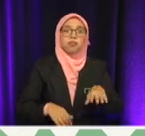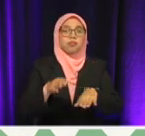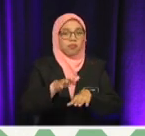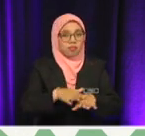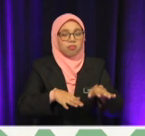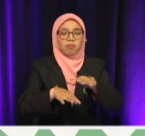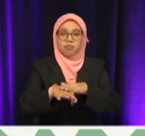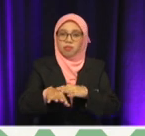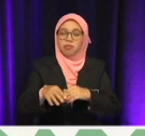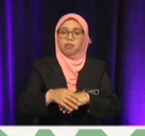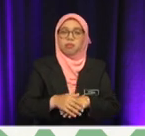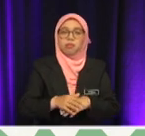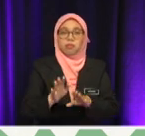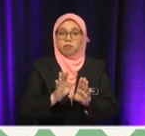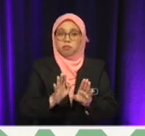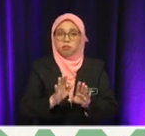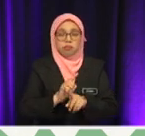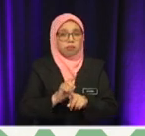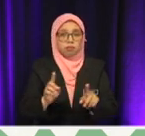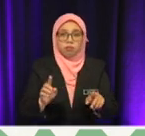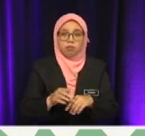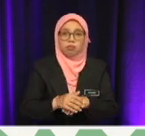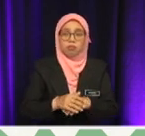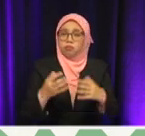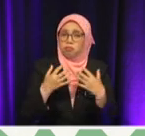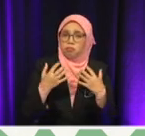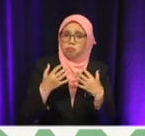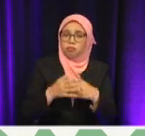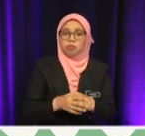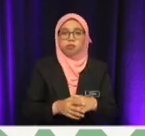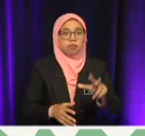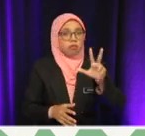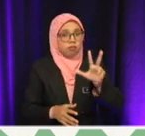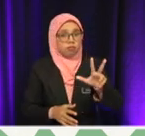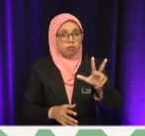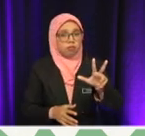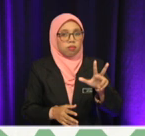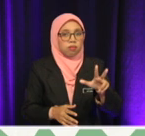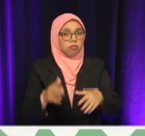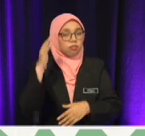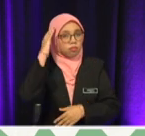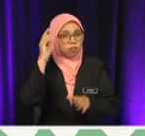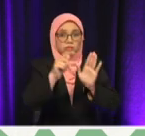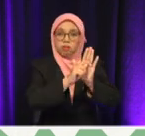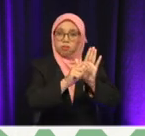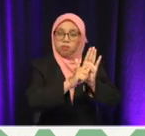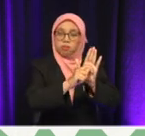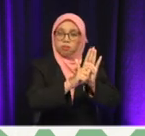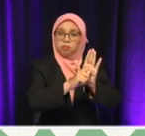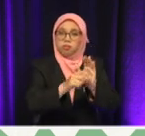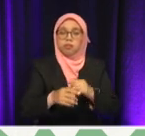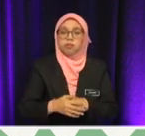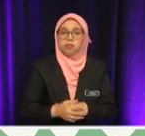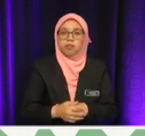panik. Yang ketiga, prihatin dan cekap mengenali tanda-tanda dan gejala. Dan